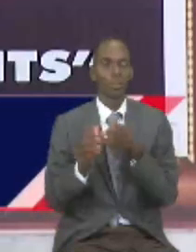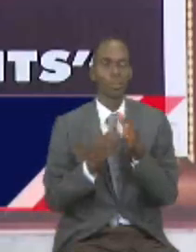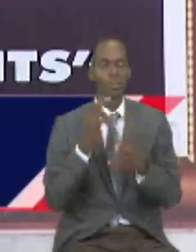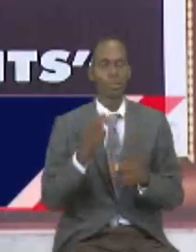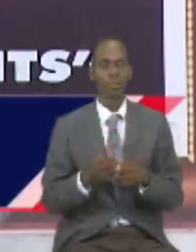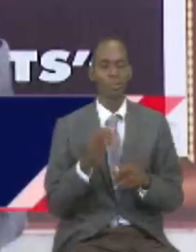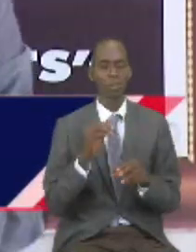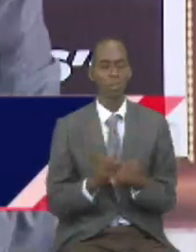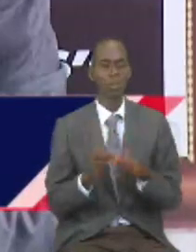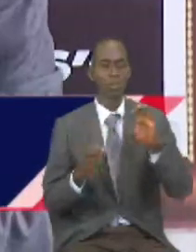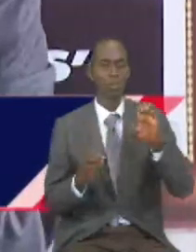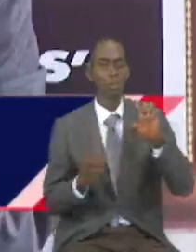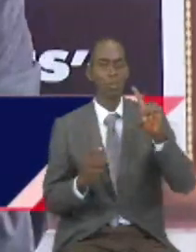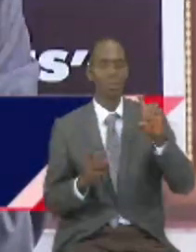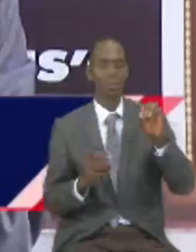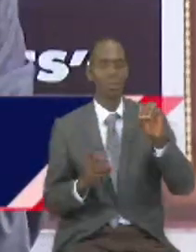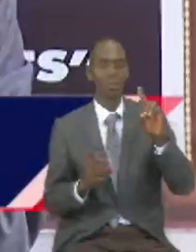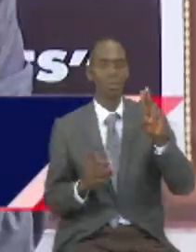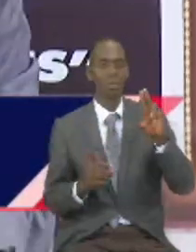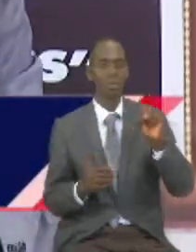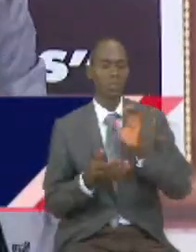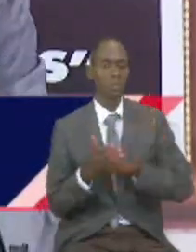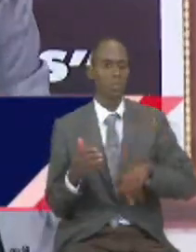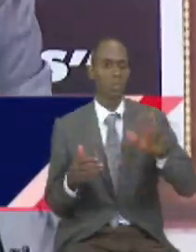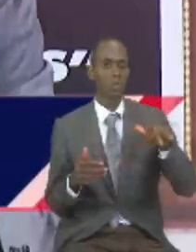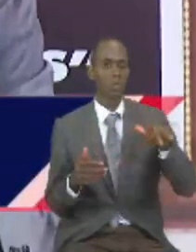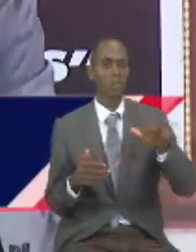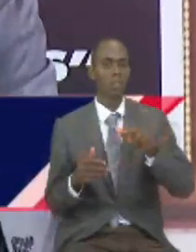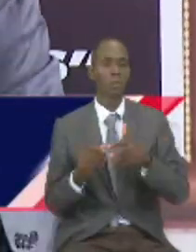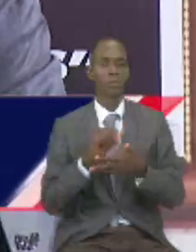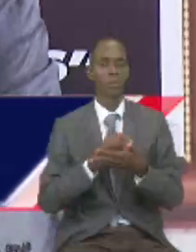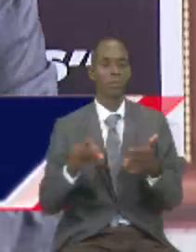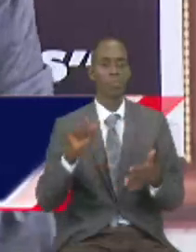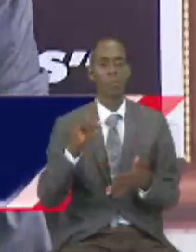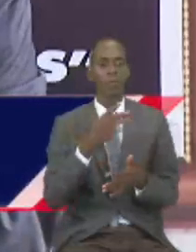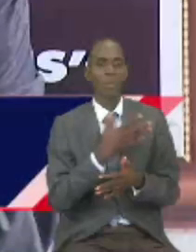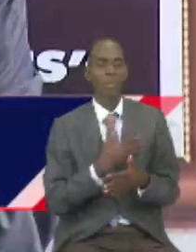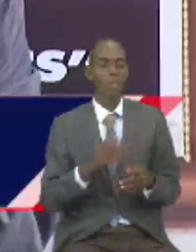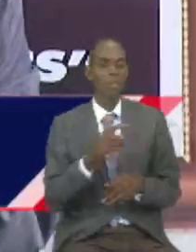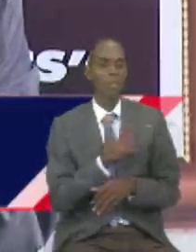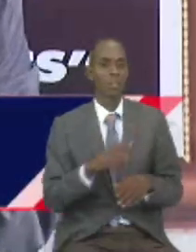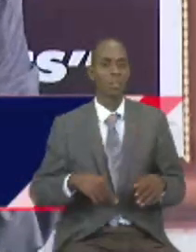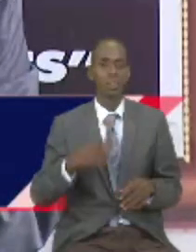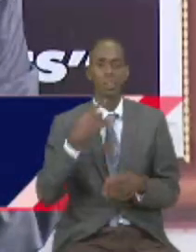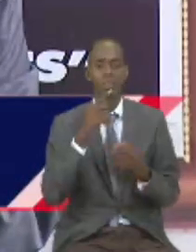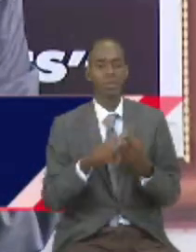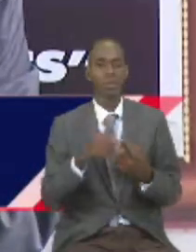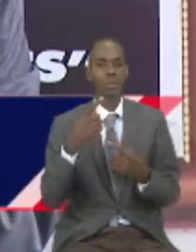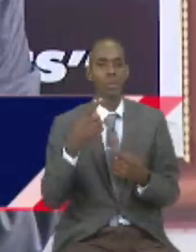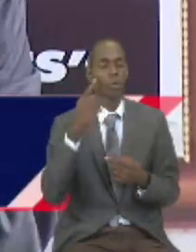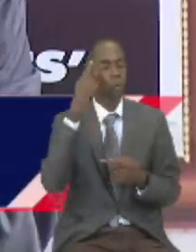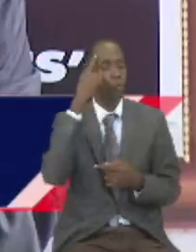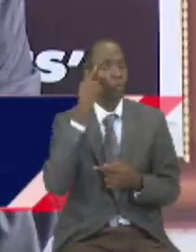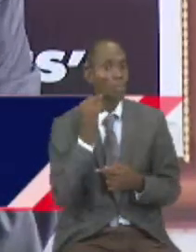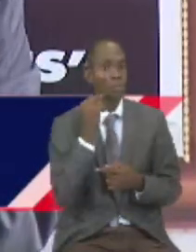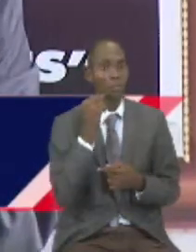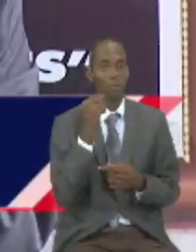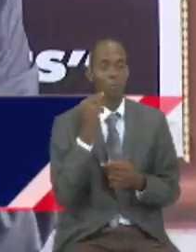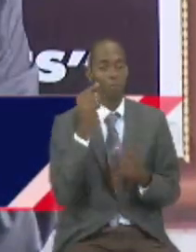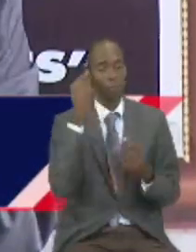de Jésus-Christ. Exode 33, verset 11. L'Éternel parlait avec